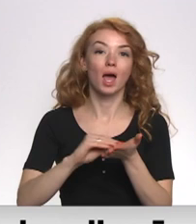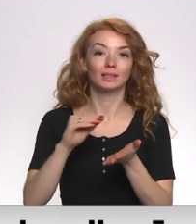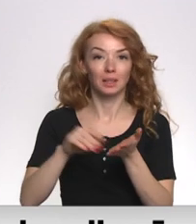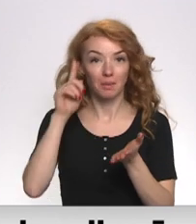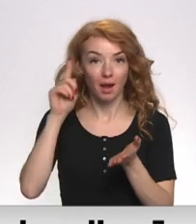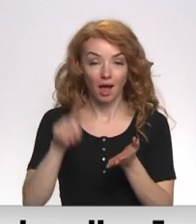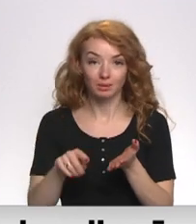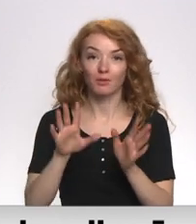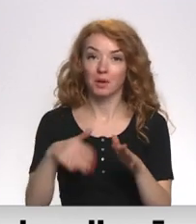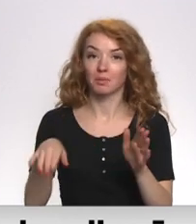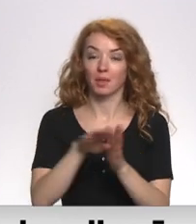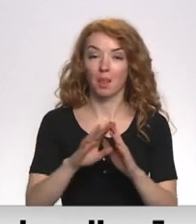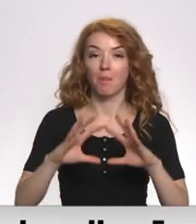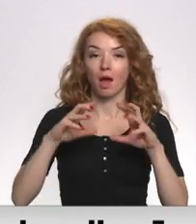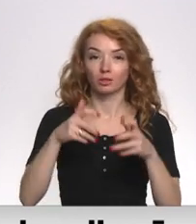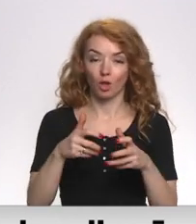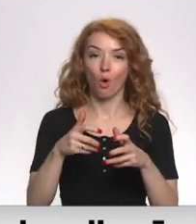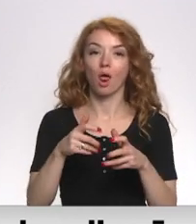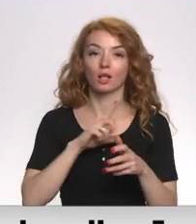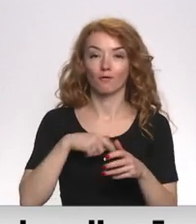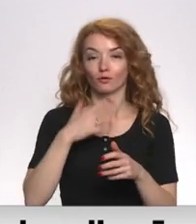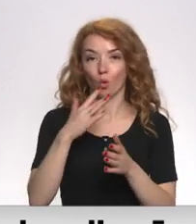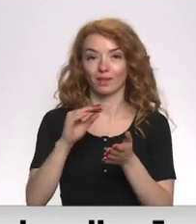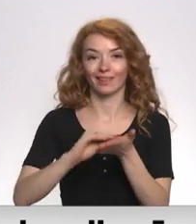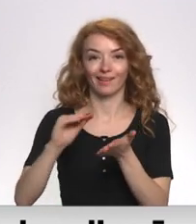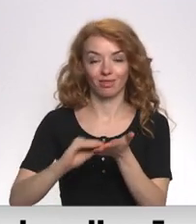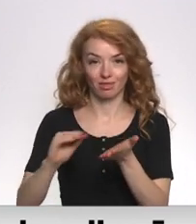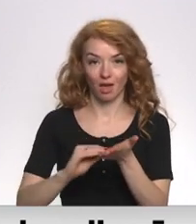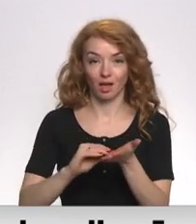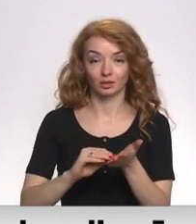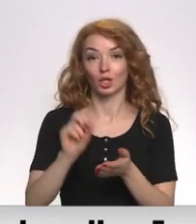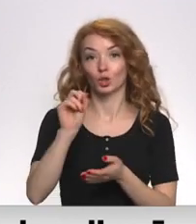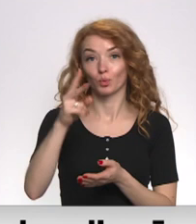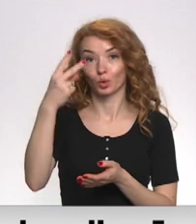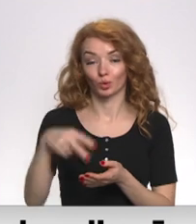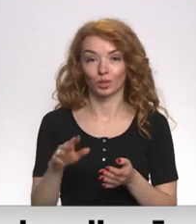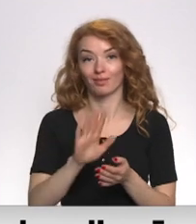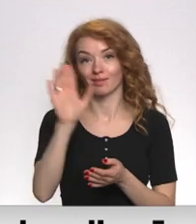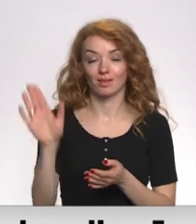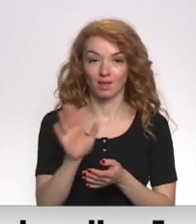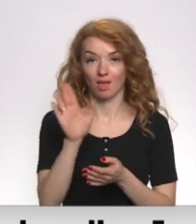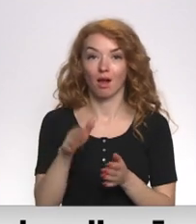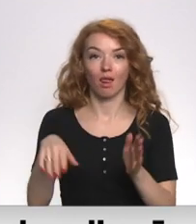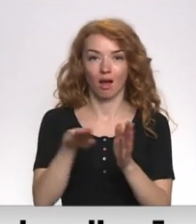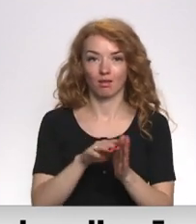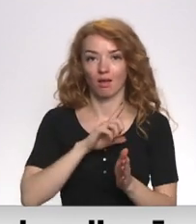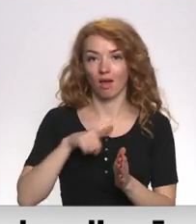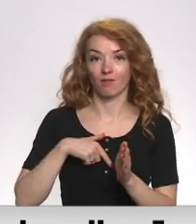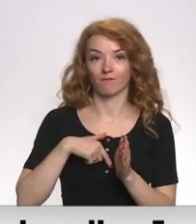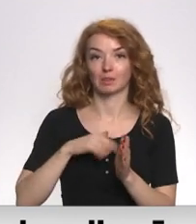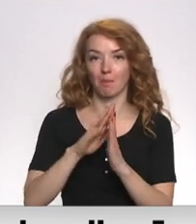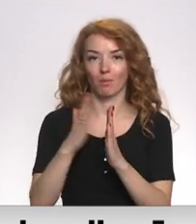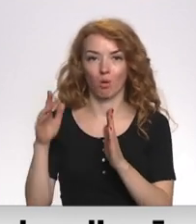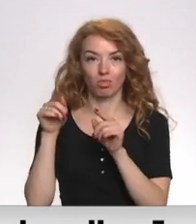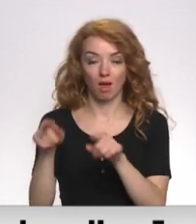darīt rakstot pasaules diktātu latviešu valodā. Tieši 12.20. dienā klātienē Latvijas Nacionālajā bibliotēkā, kā